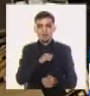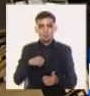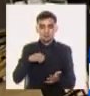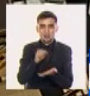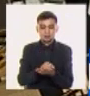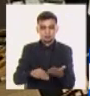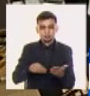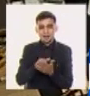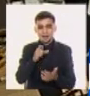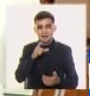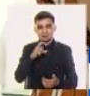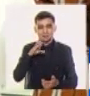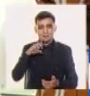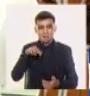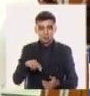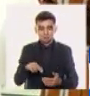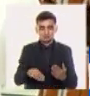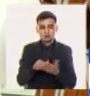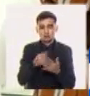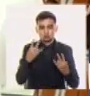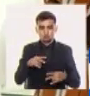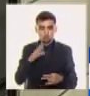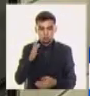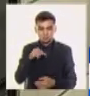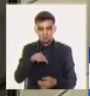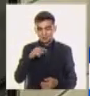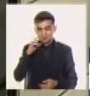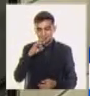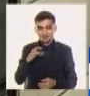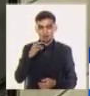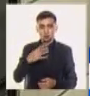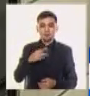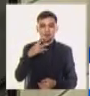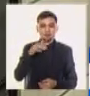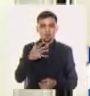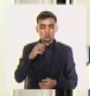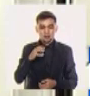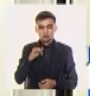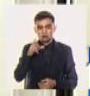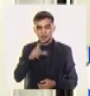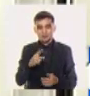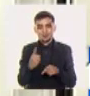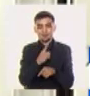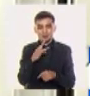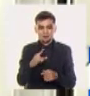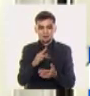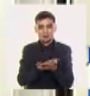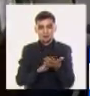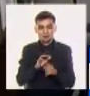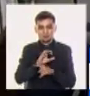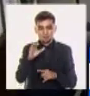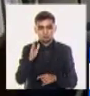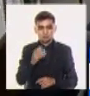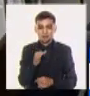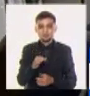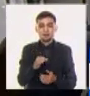обязаны платить ЕСП, чтобы получить 42 500 на этот раз. В министерстве сказали, что человек подает заявку один раз на одном ресурсе.